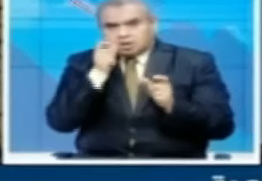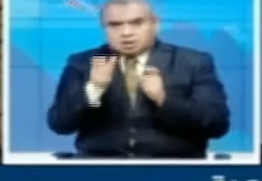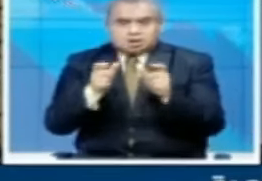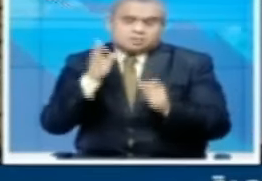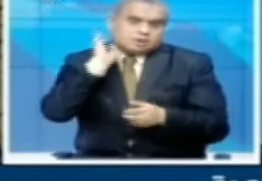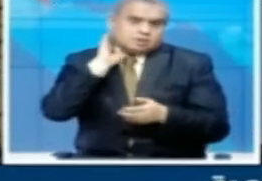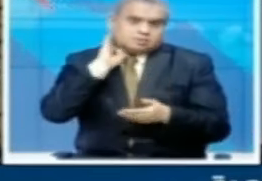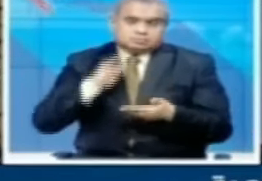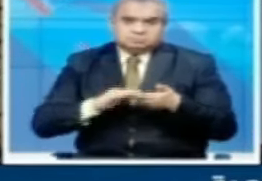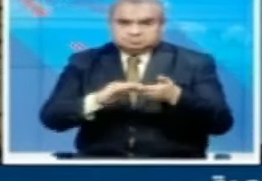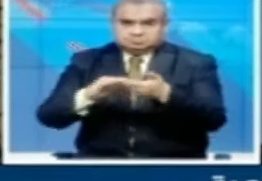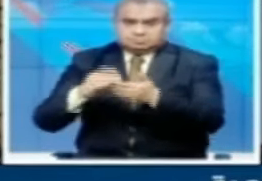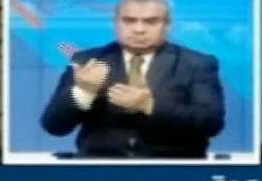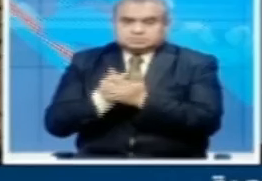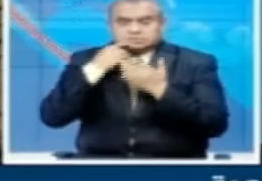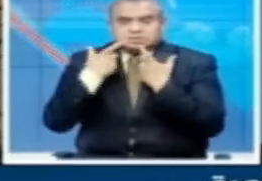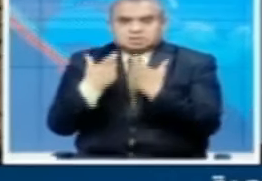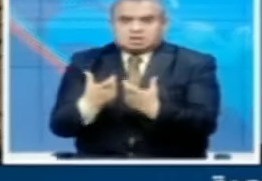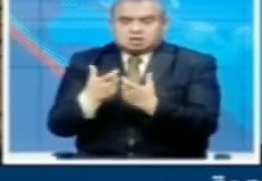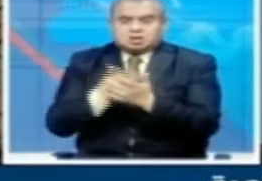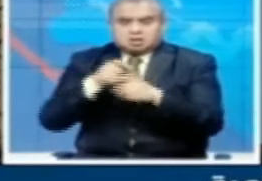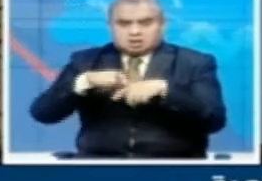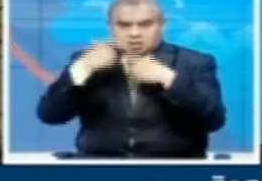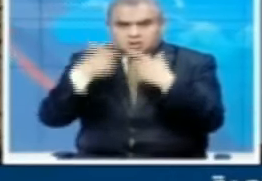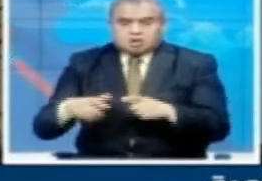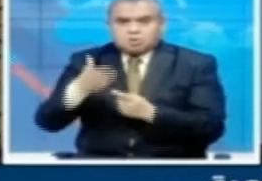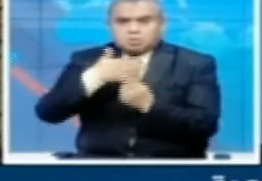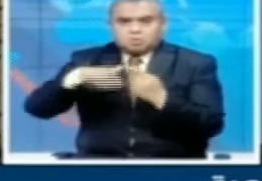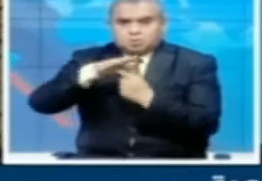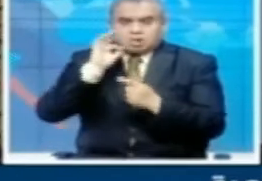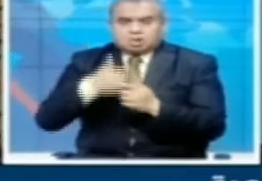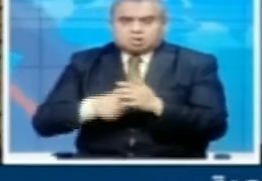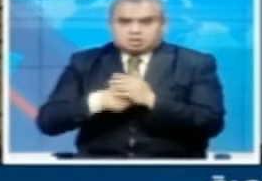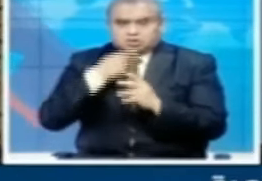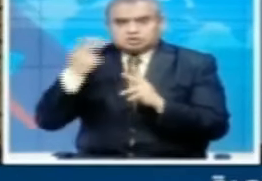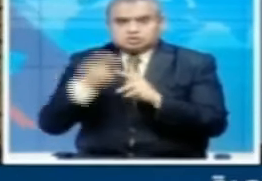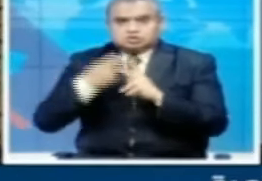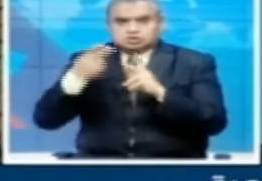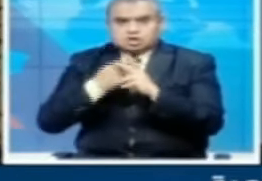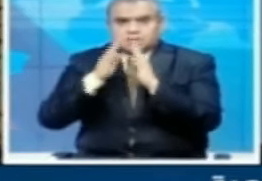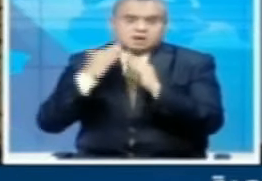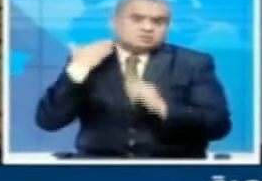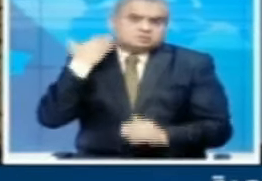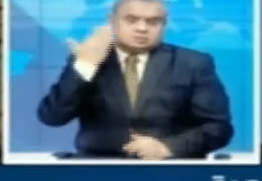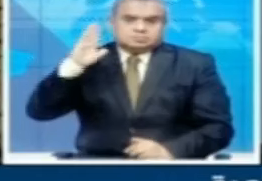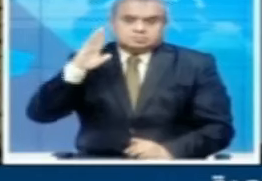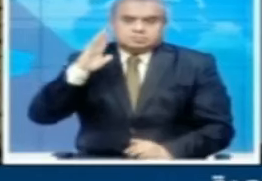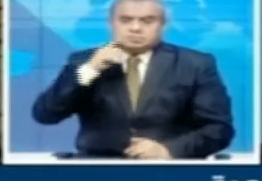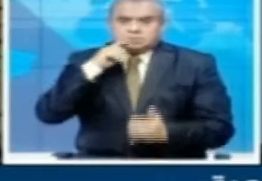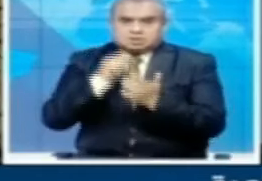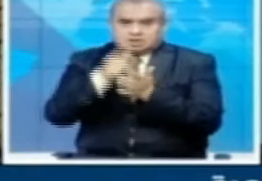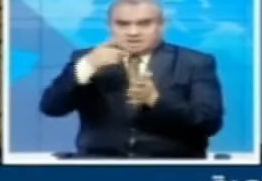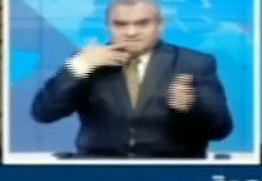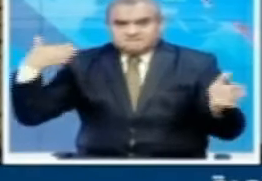وصونا لأمن وسلامة الوطن كله. شعب مصر العظيم، لا يوجد في